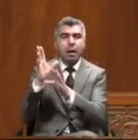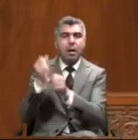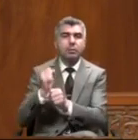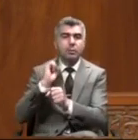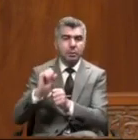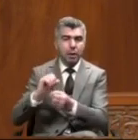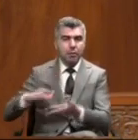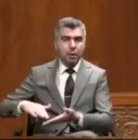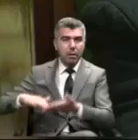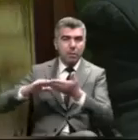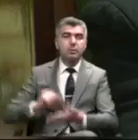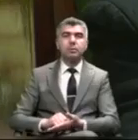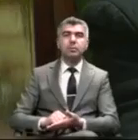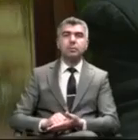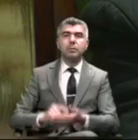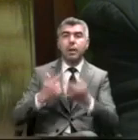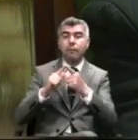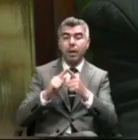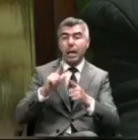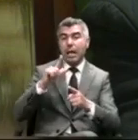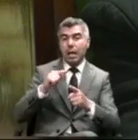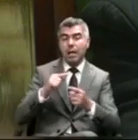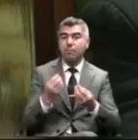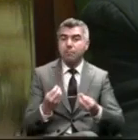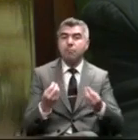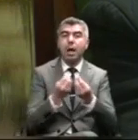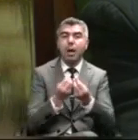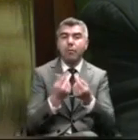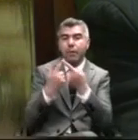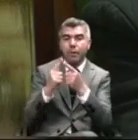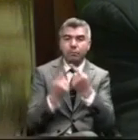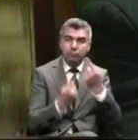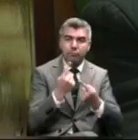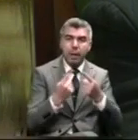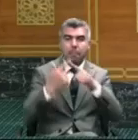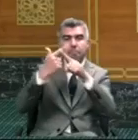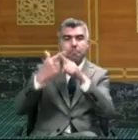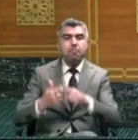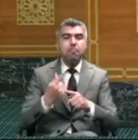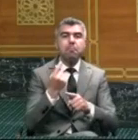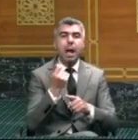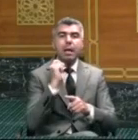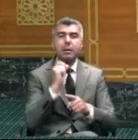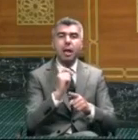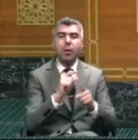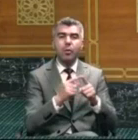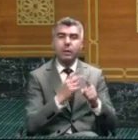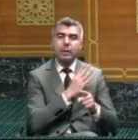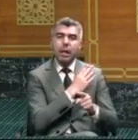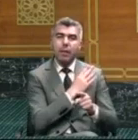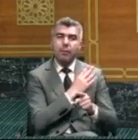نصره الله الى جانب استعاده الهوامش الماليه وضمان استدامه